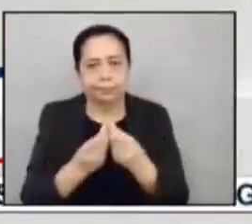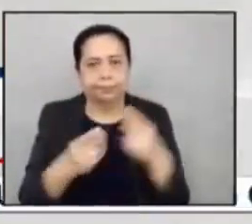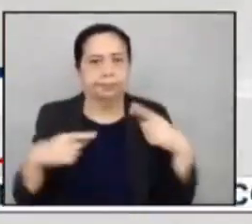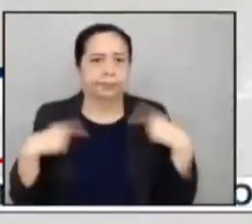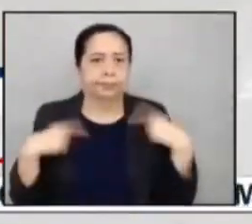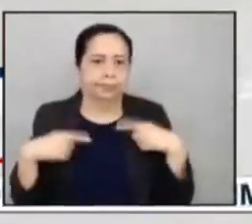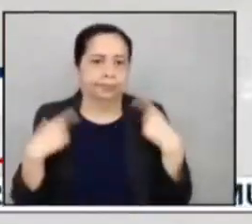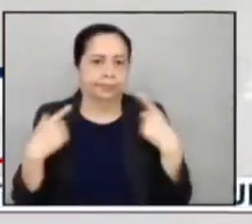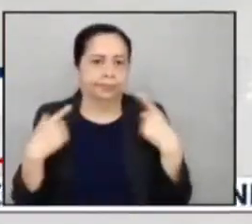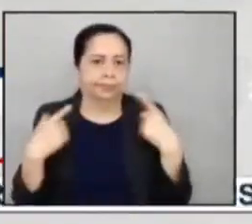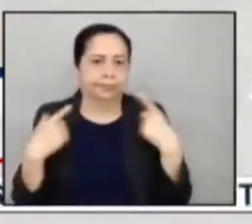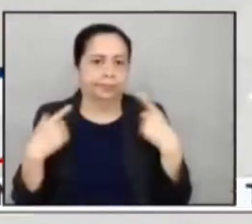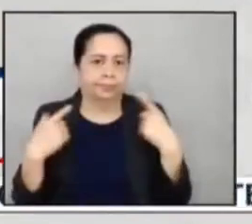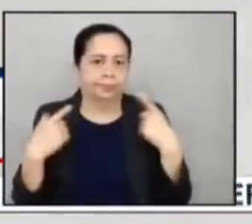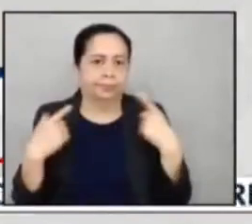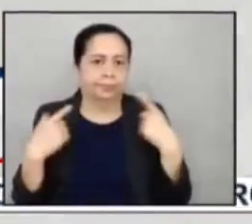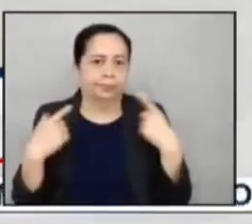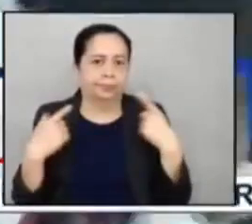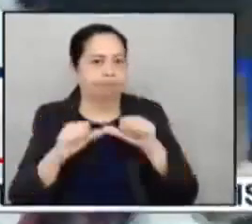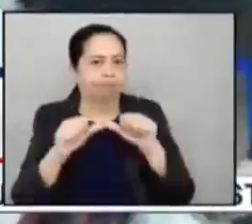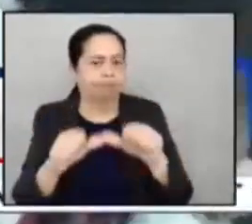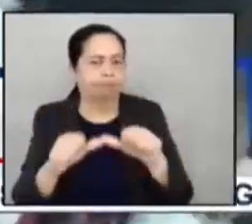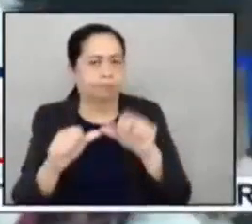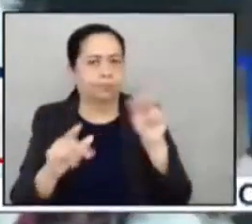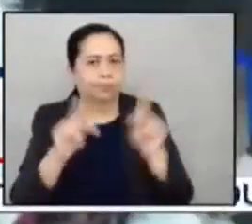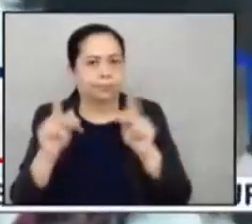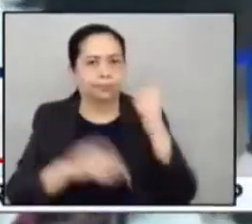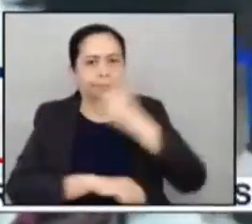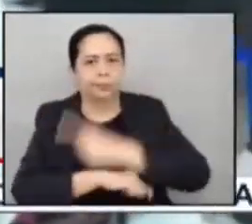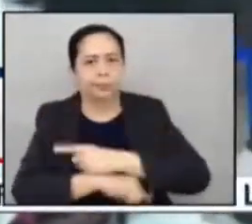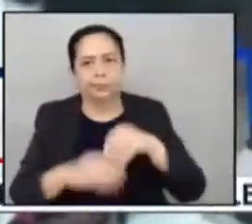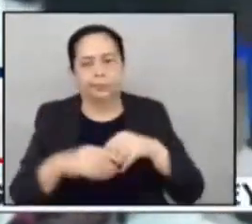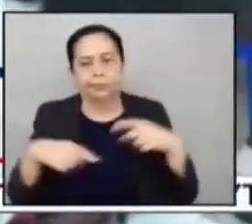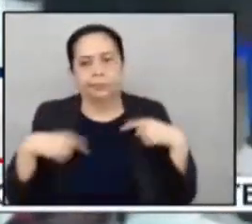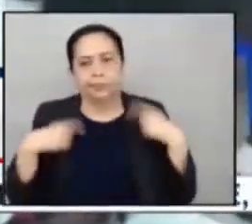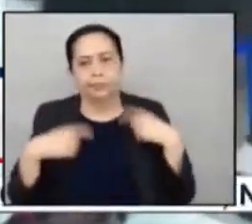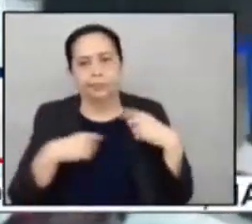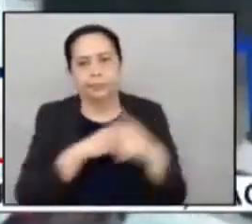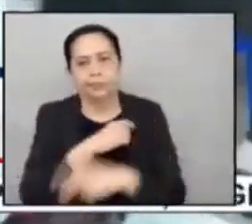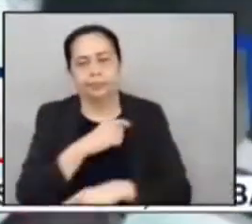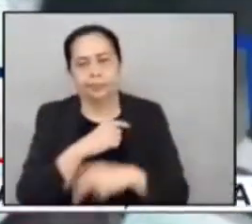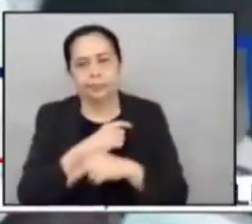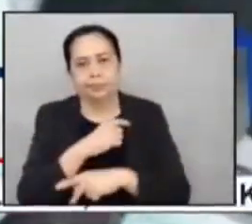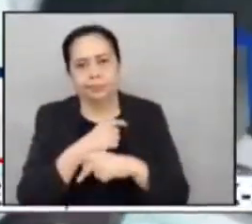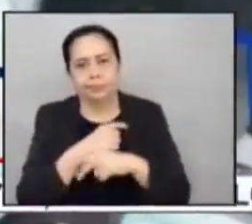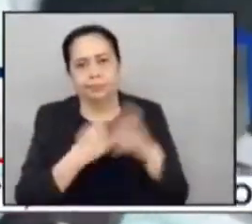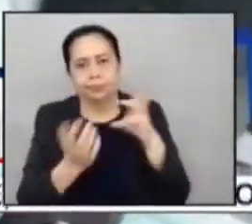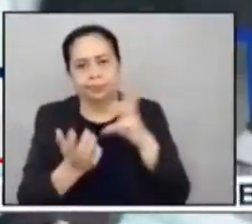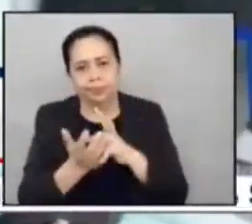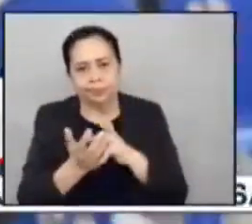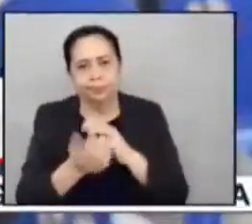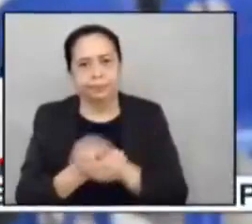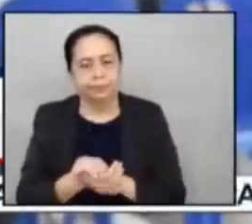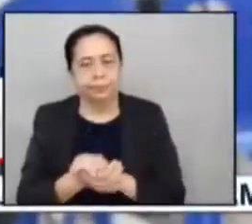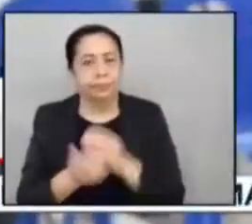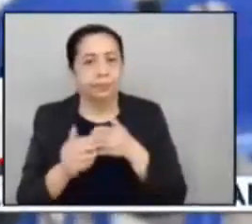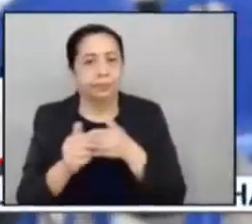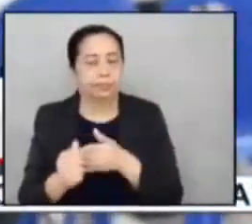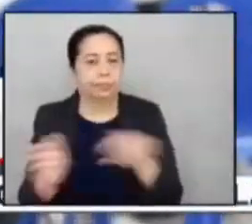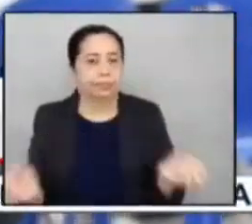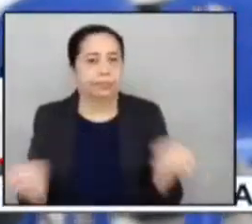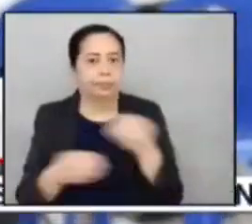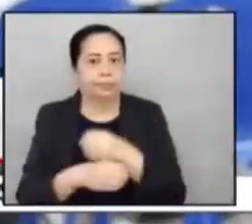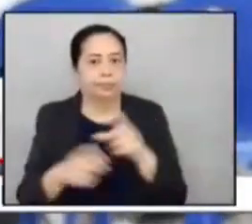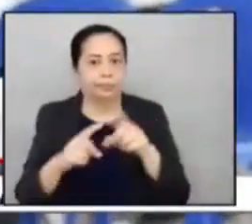Ito ay sa pagpapatuloy ng People's Day sa Laguna Provincial Capital Extension Office na pinangunahan ng tanggapan ng